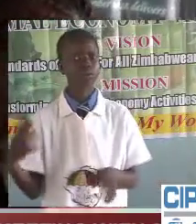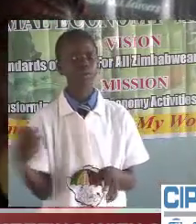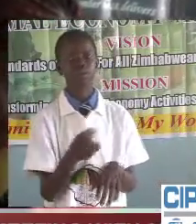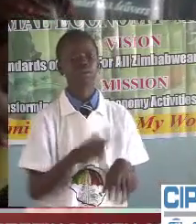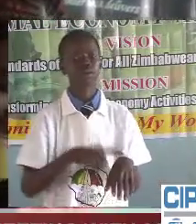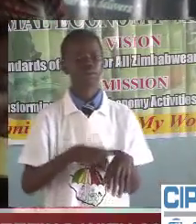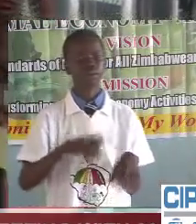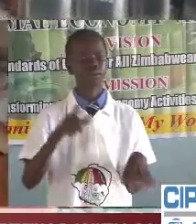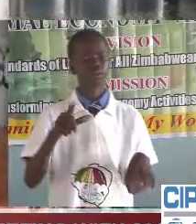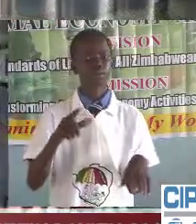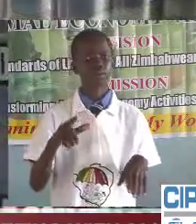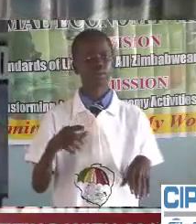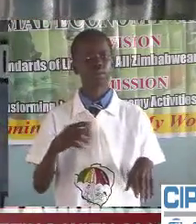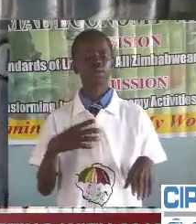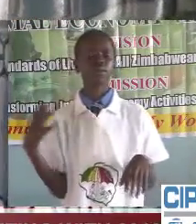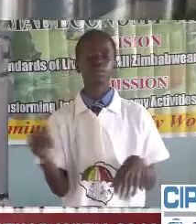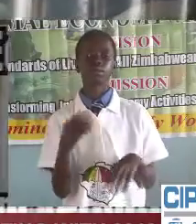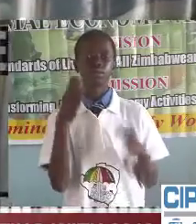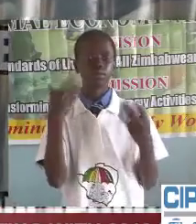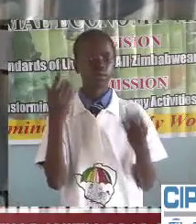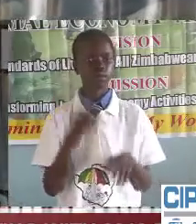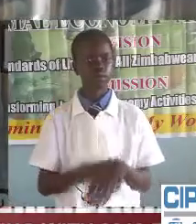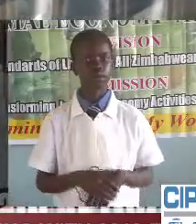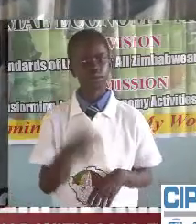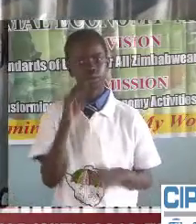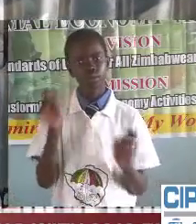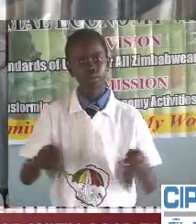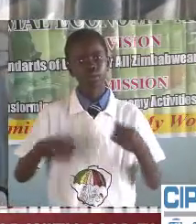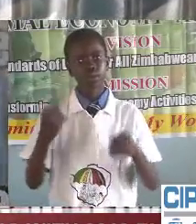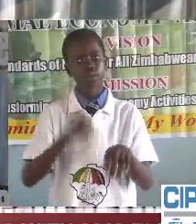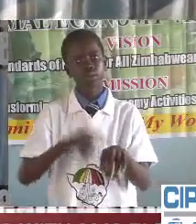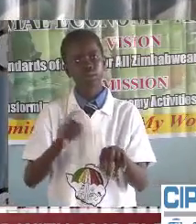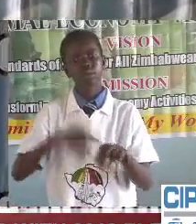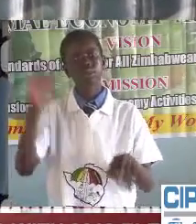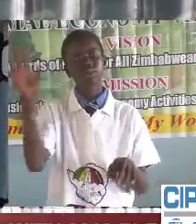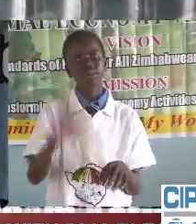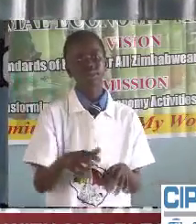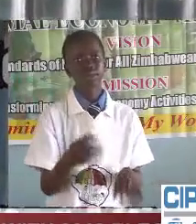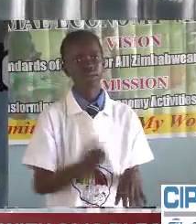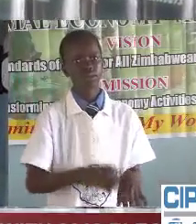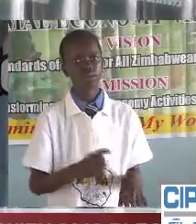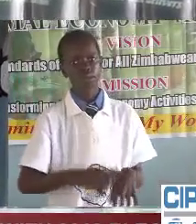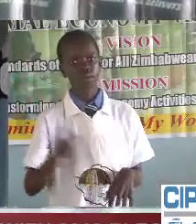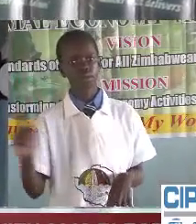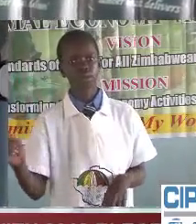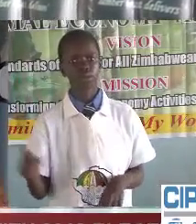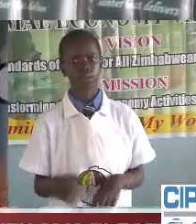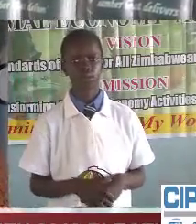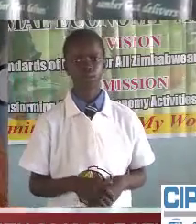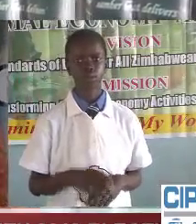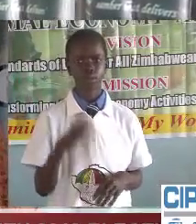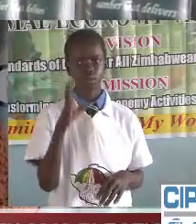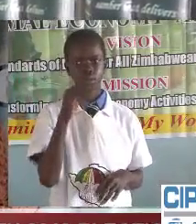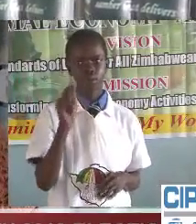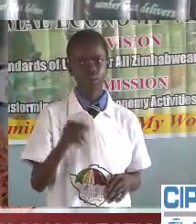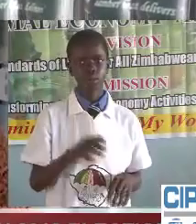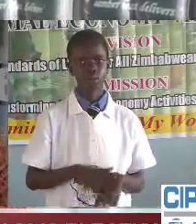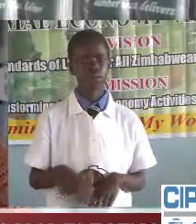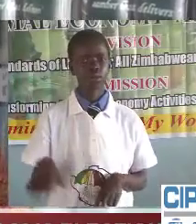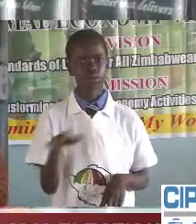7 minutes chaidzo hakuna unzi anzi azopiwa nguva yakawanda kana kuti apiwa nguva shoma. Pari zvino